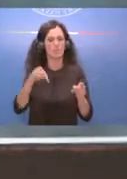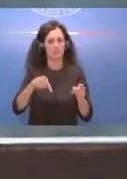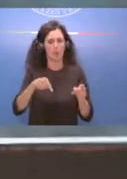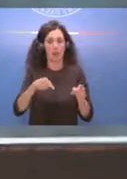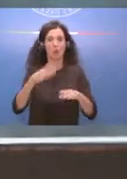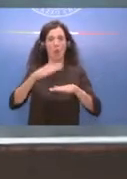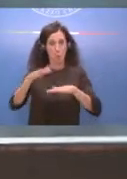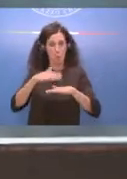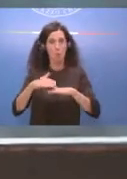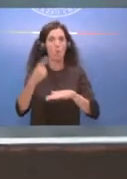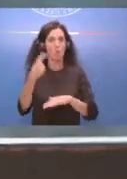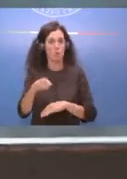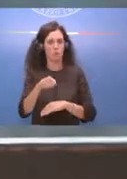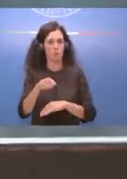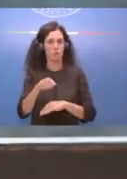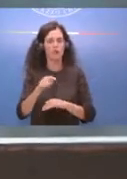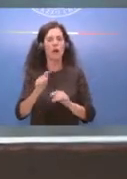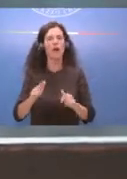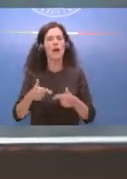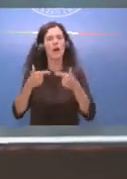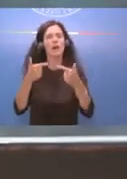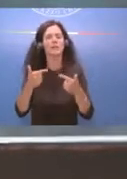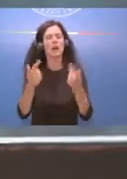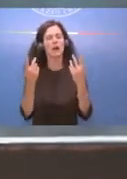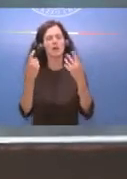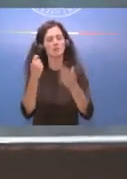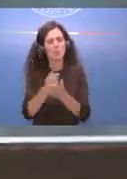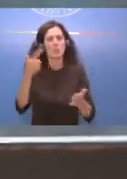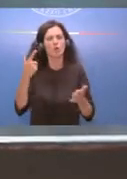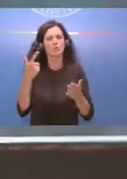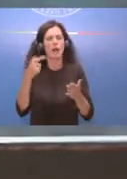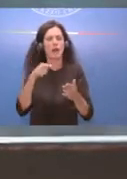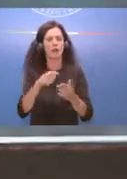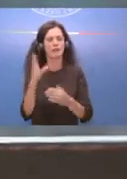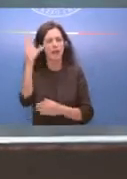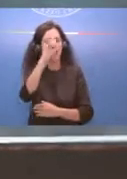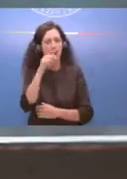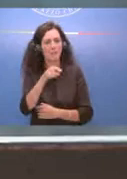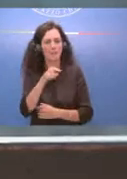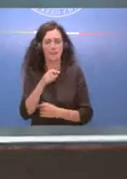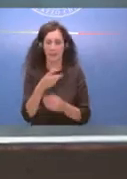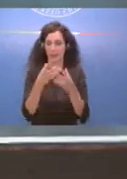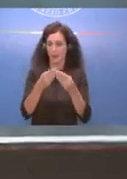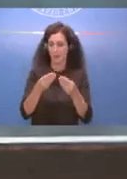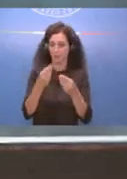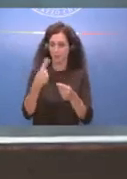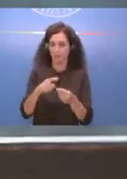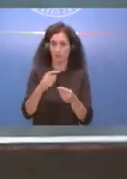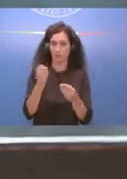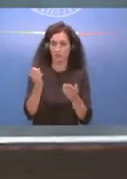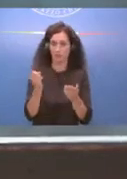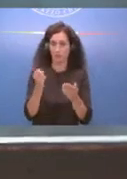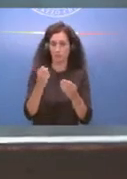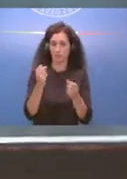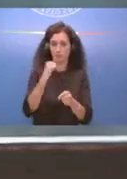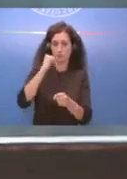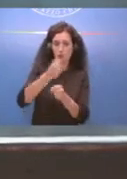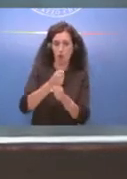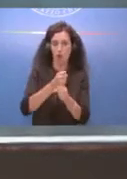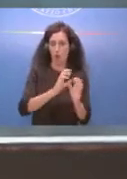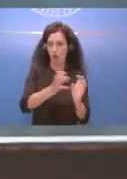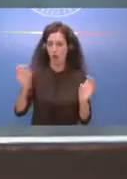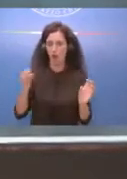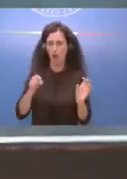e che ne determinano la funzione all'interno della società rendendo i manufatti seppure antichi sempre comprensibili